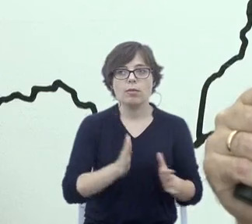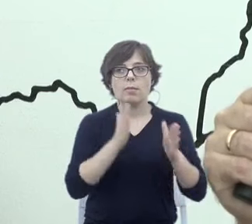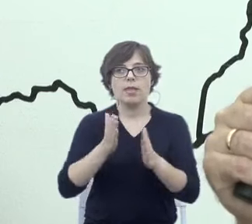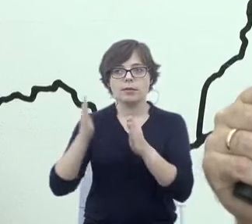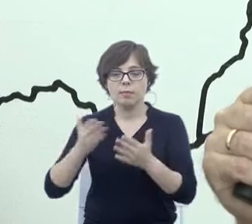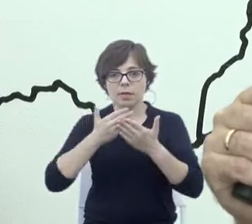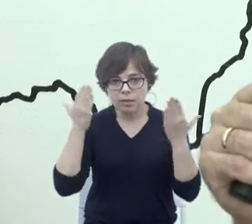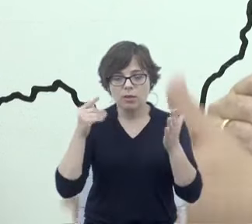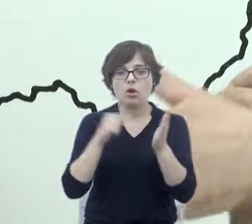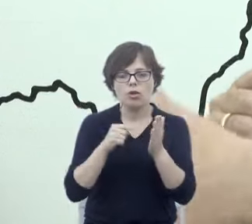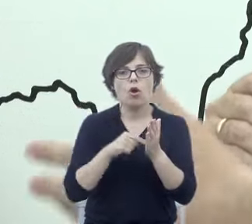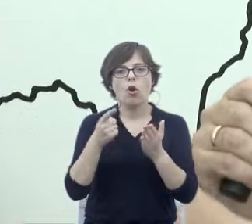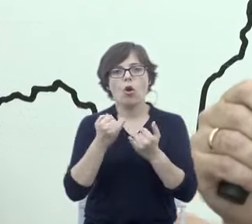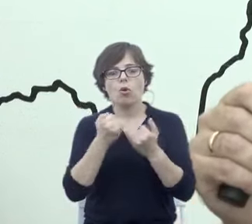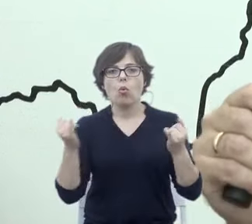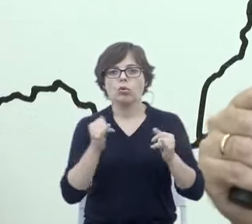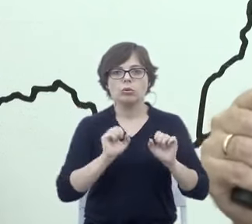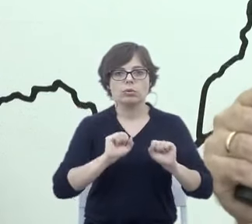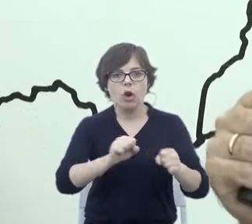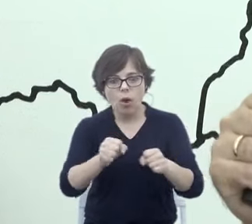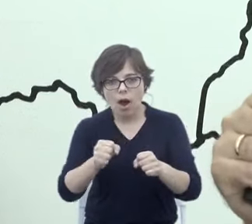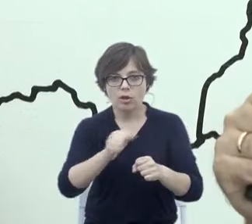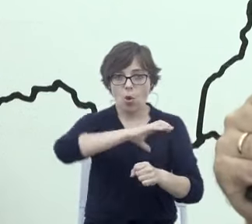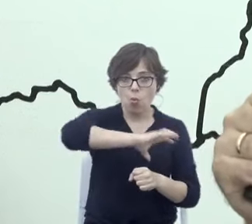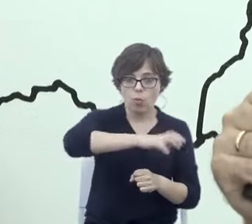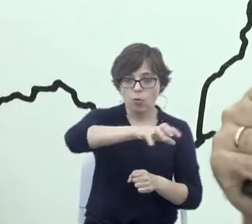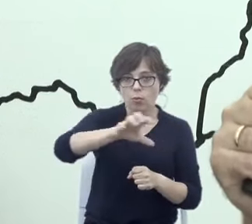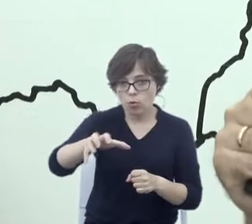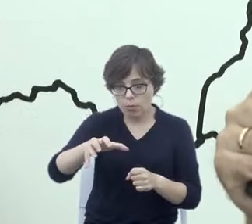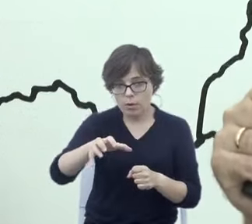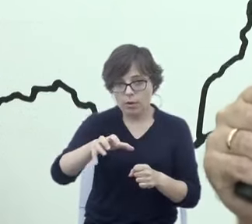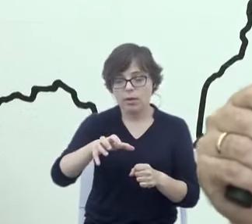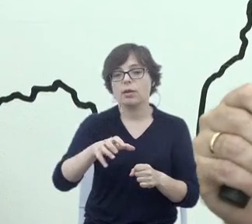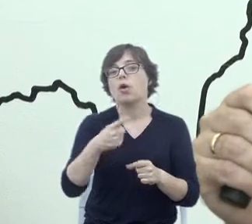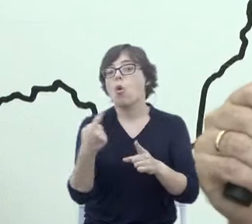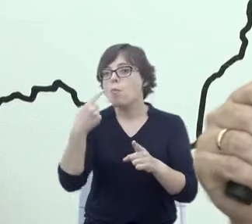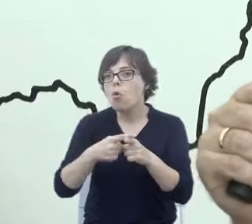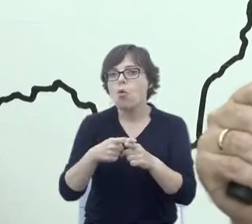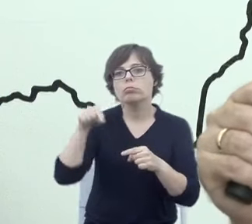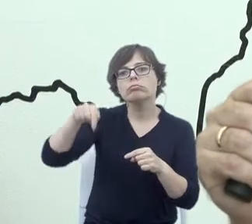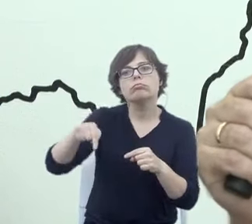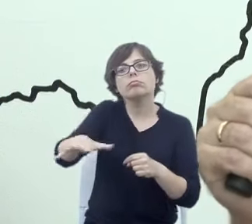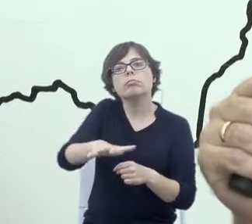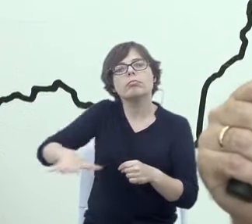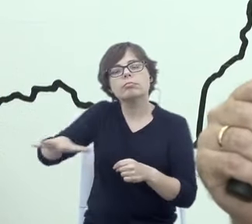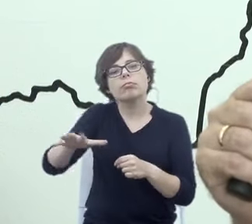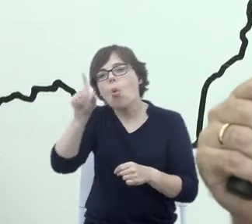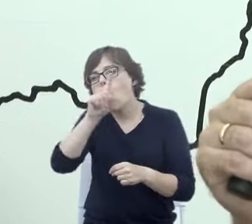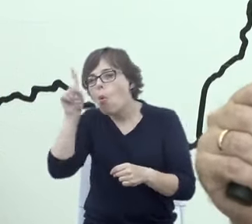działań grup operacyjnych połączonych z wciąganiem przedstawicieli miejscowej